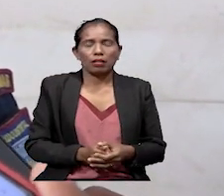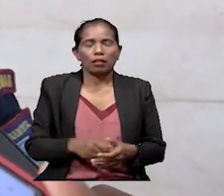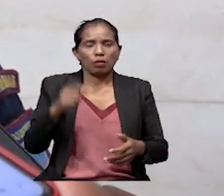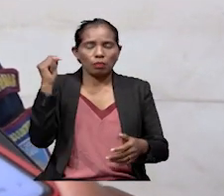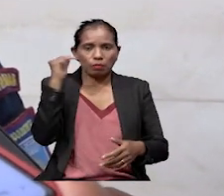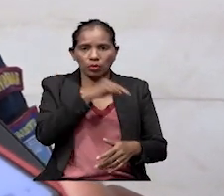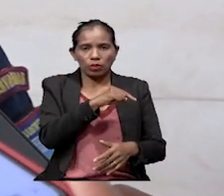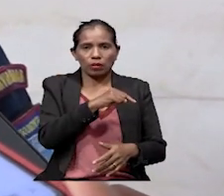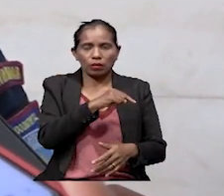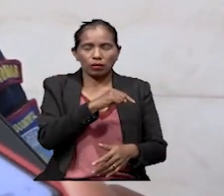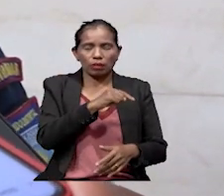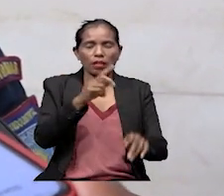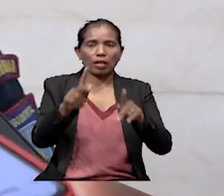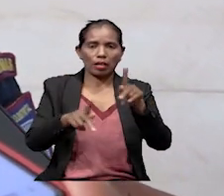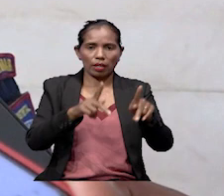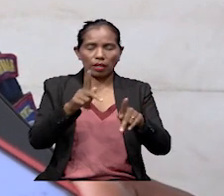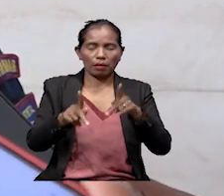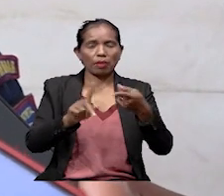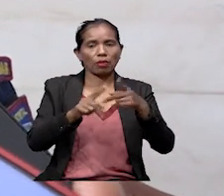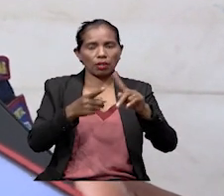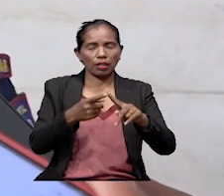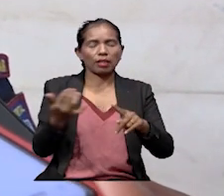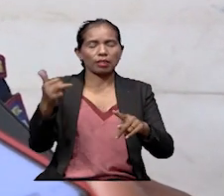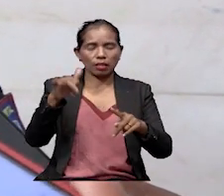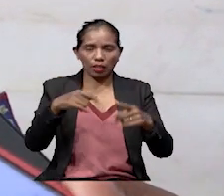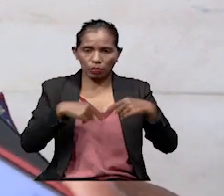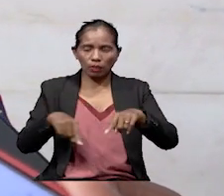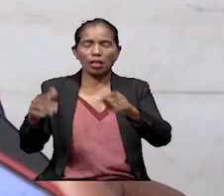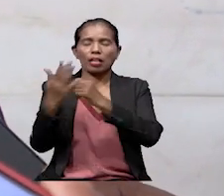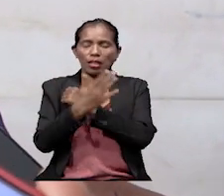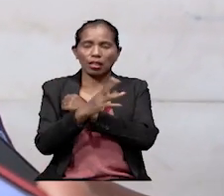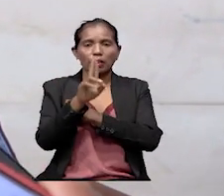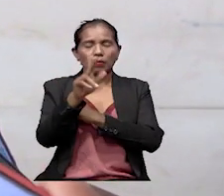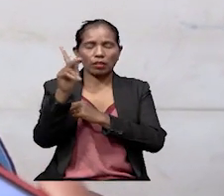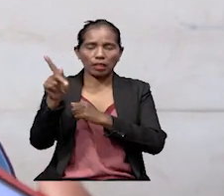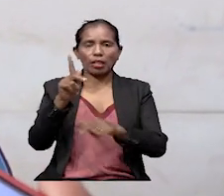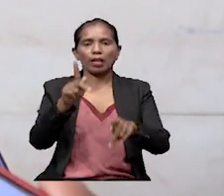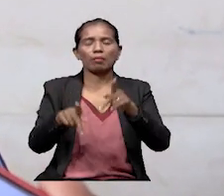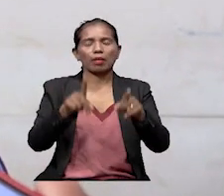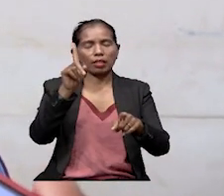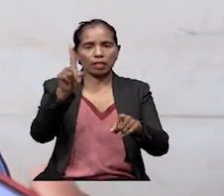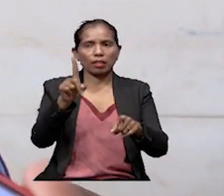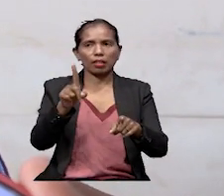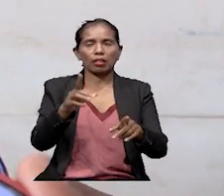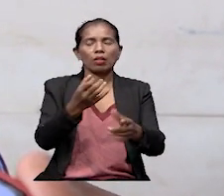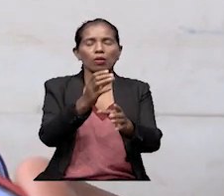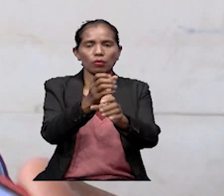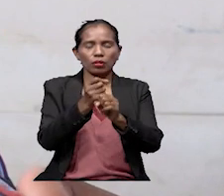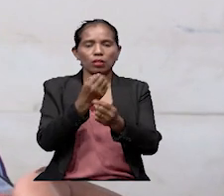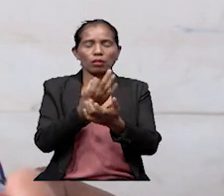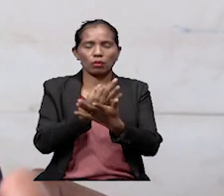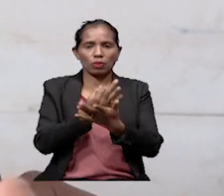bosok itania sidadawan sira atau ba estrangeiro e kada ema nia foti osang